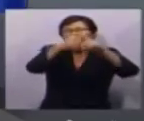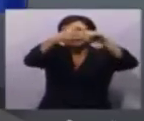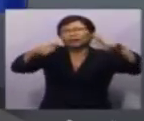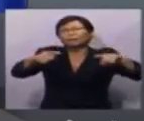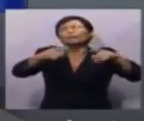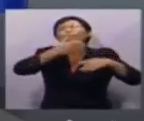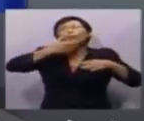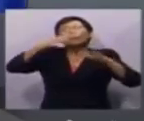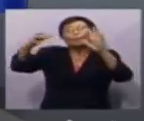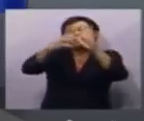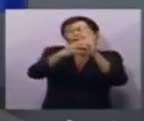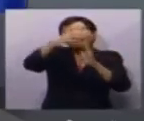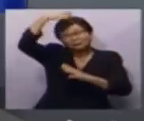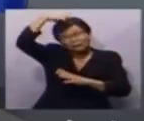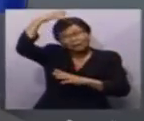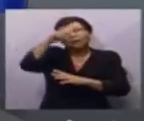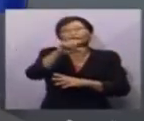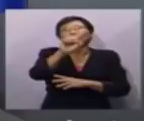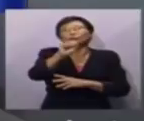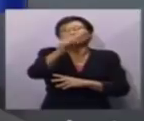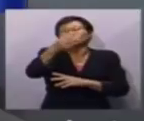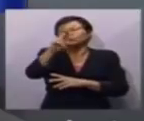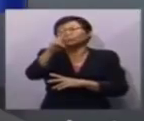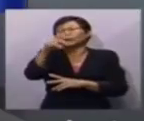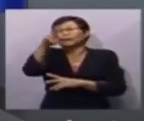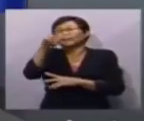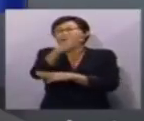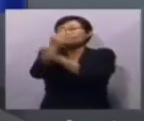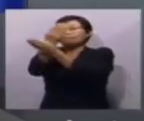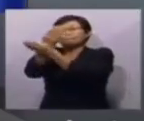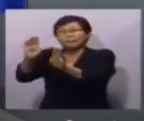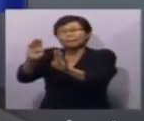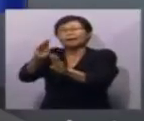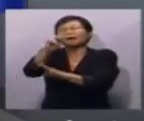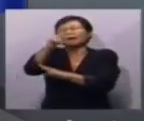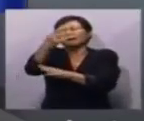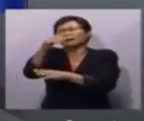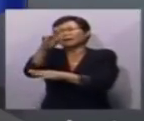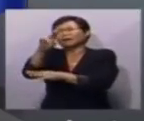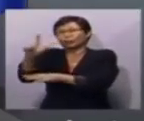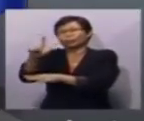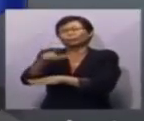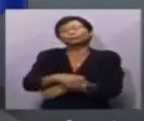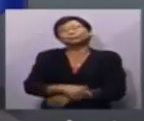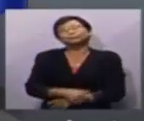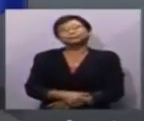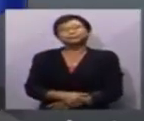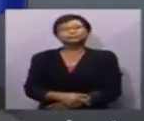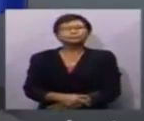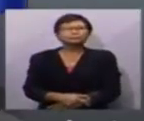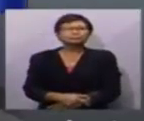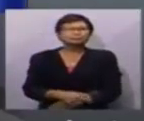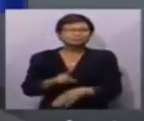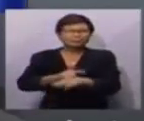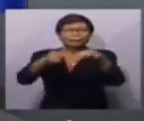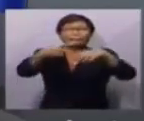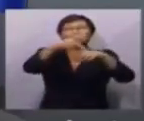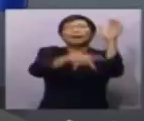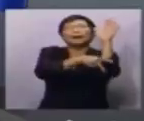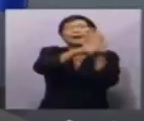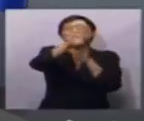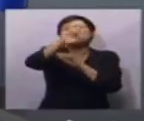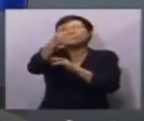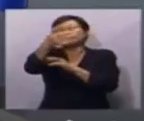Pemuda PAS Selangor Muhammad Sukri Omar dan calon bebas Muhammad Khairul Azam Abdul Aziz. Di Parlimen